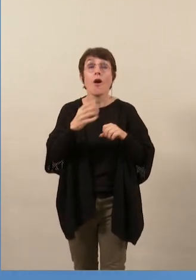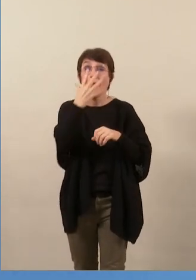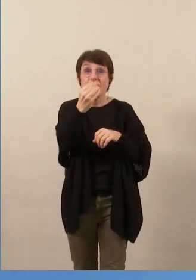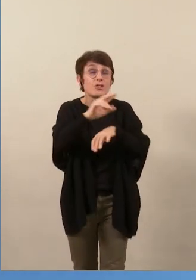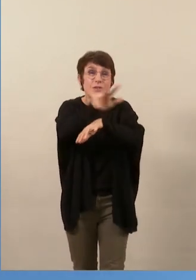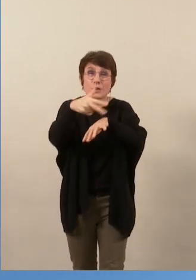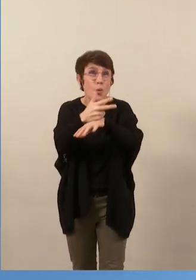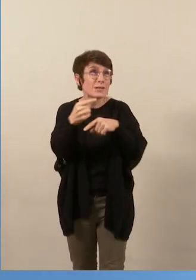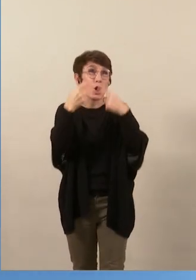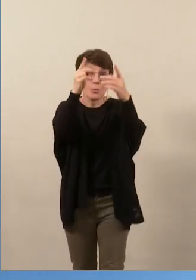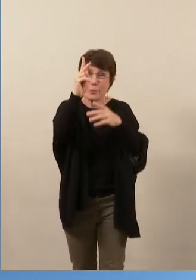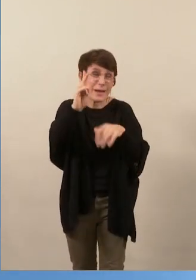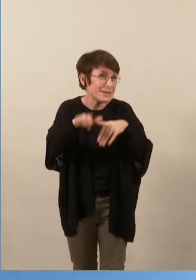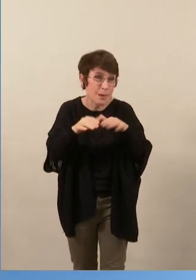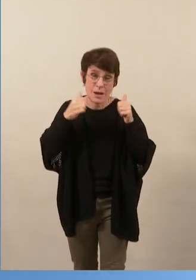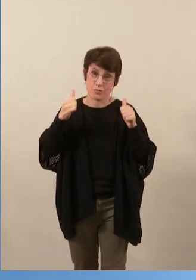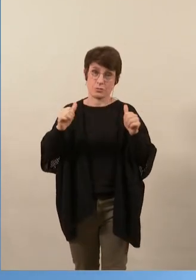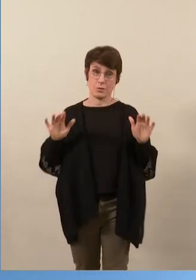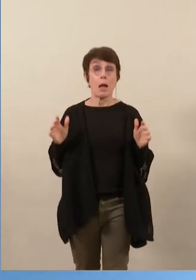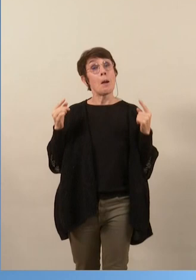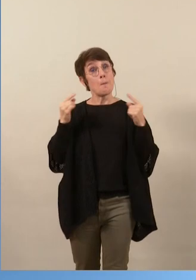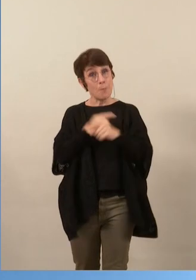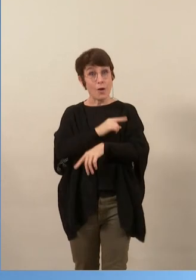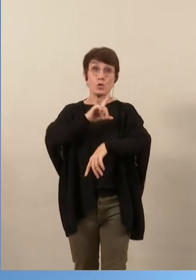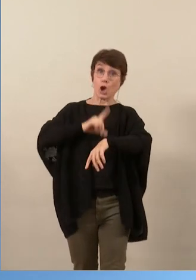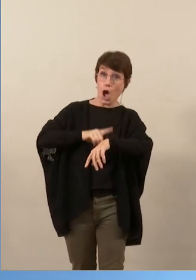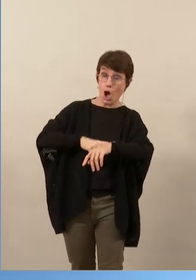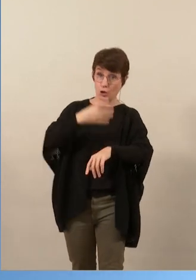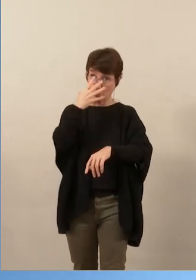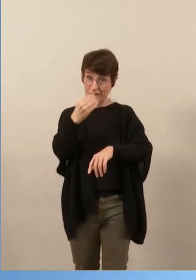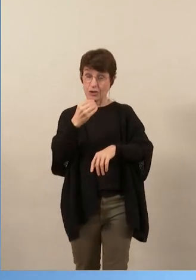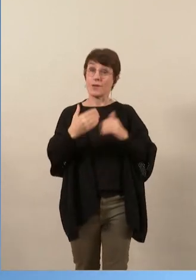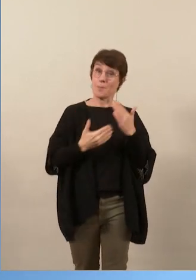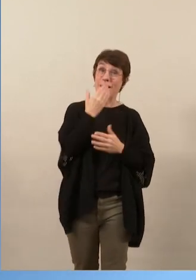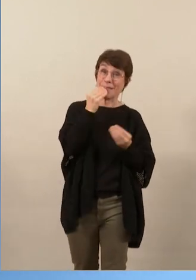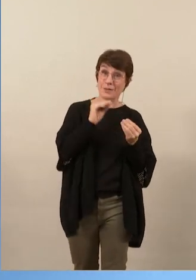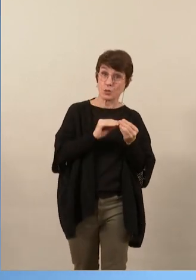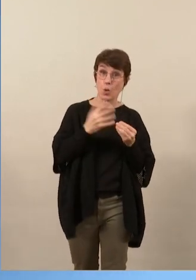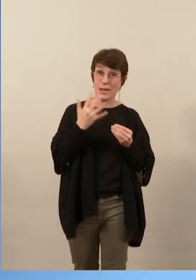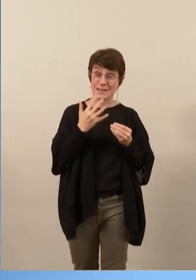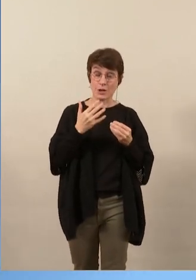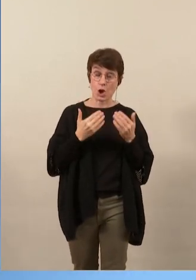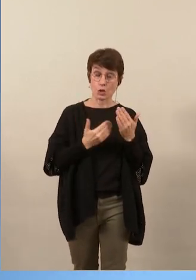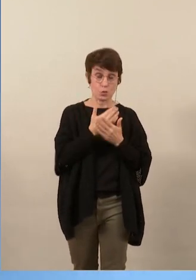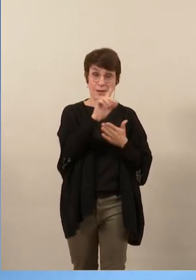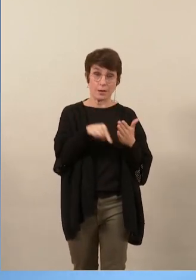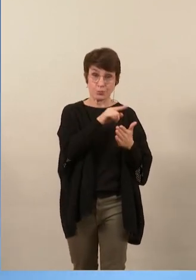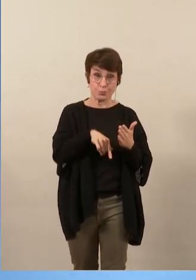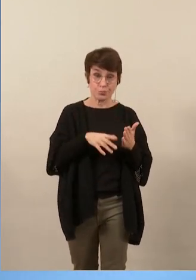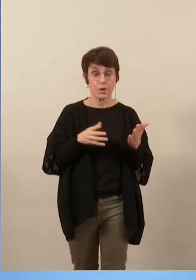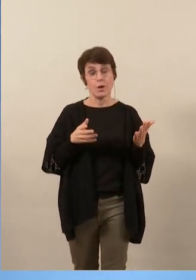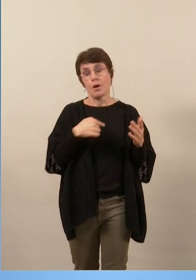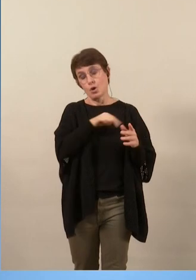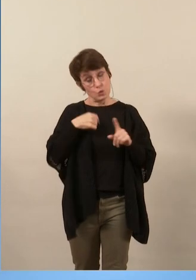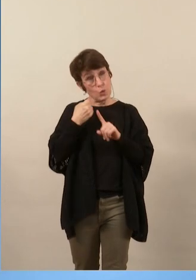ça marche par contre les horaires de TGV qui ont été supprimés et décalés nous nous sommes battus à